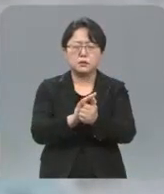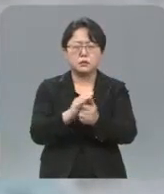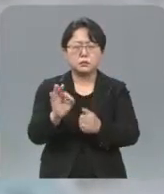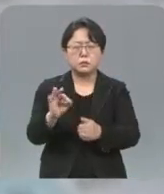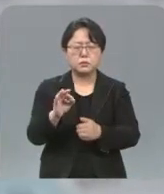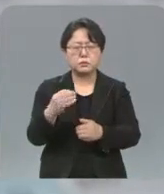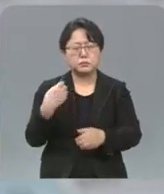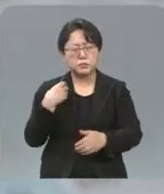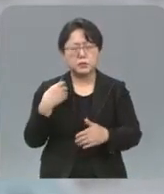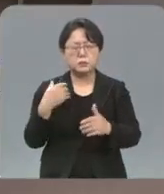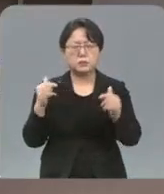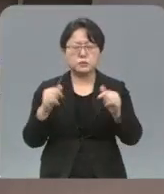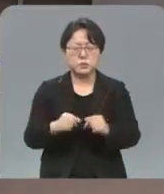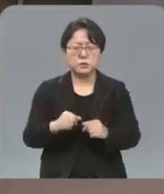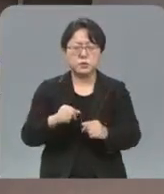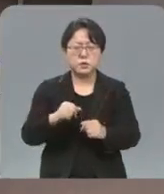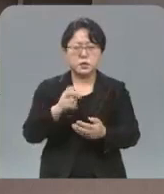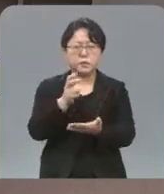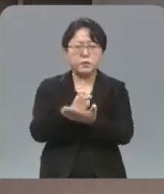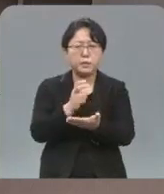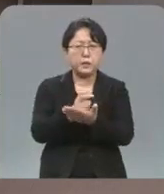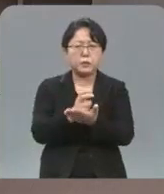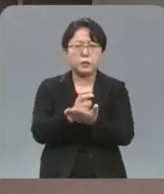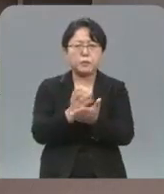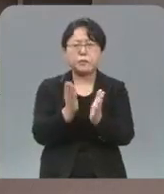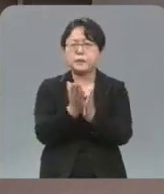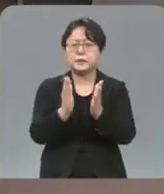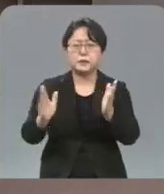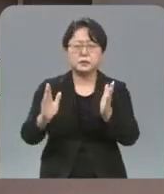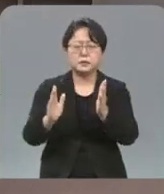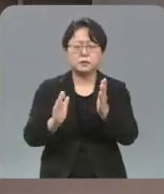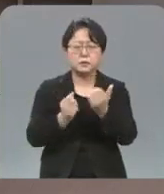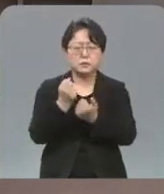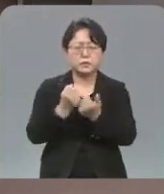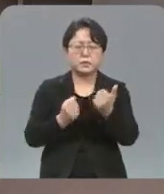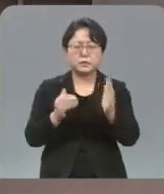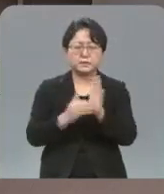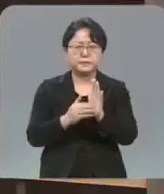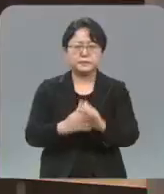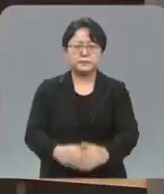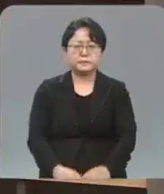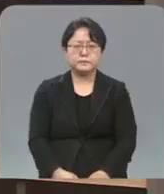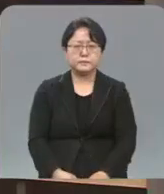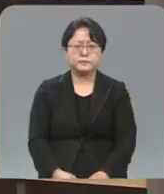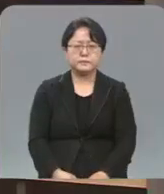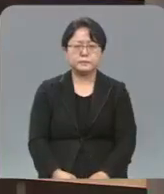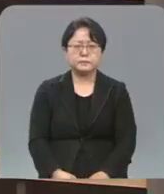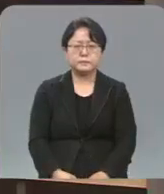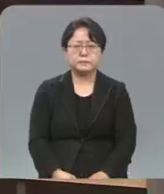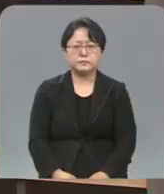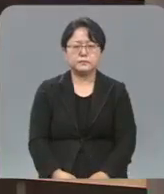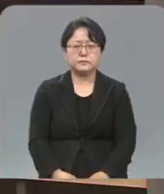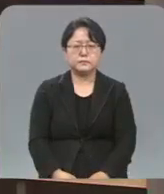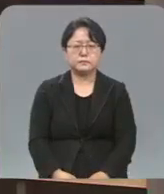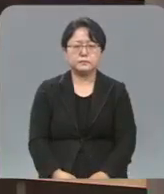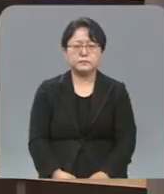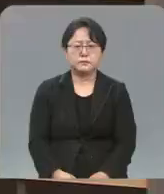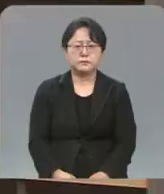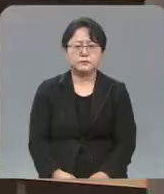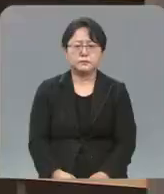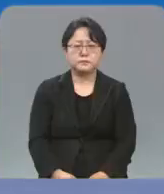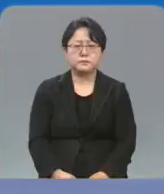경감을 위한 본인 부담 상한제 도입 취지에 반한다고 경고했습니다. KBS 뉴스 김혜정입니다.